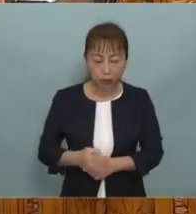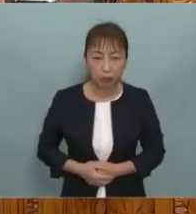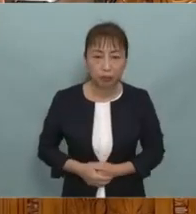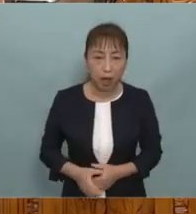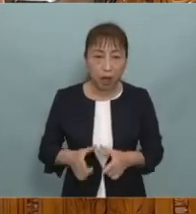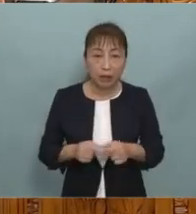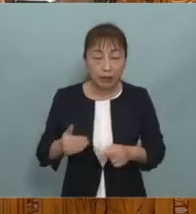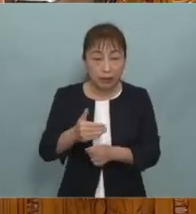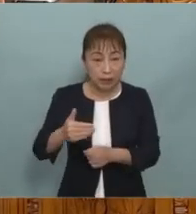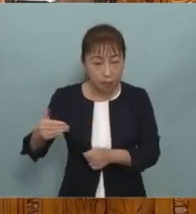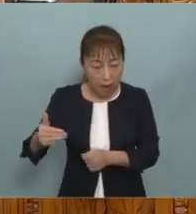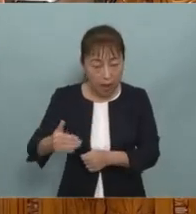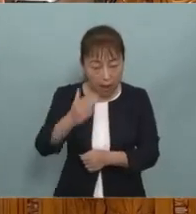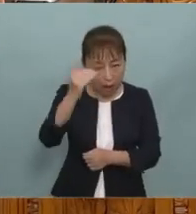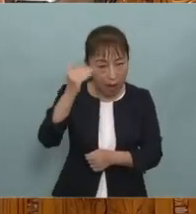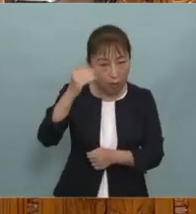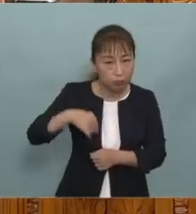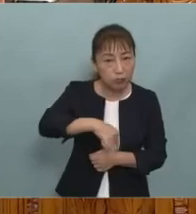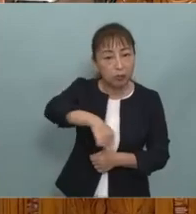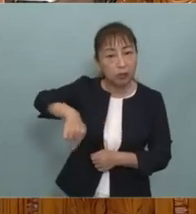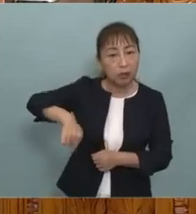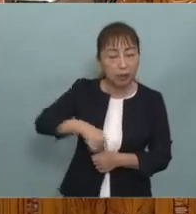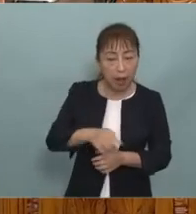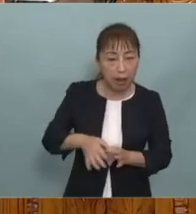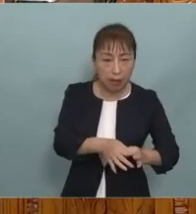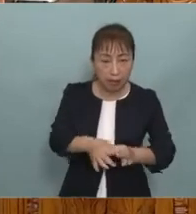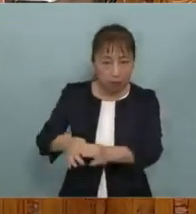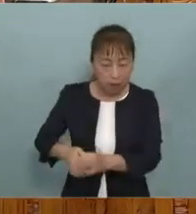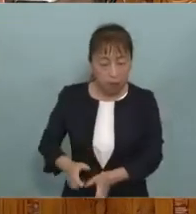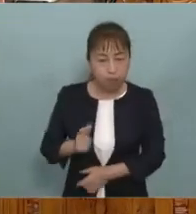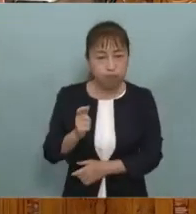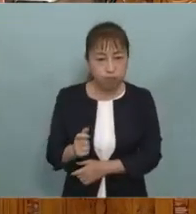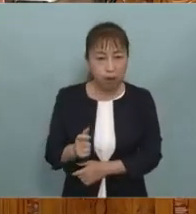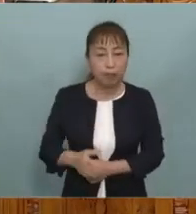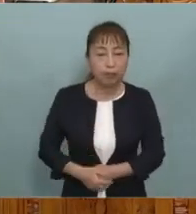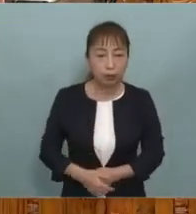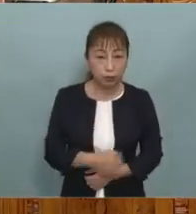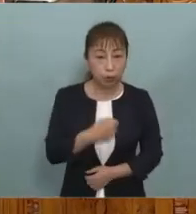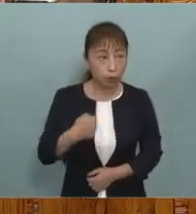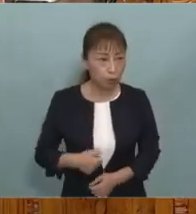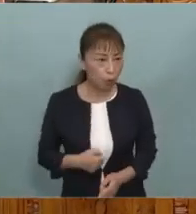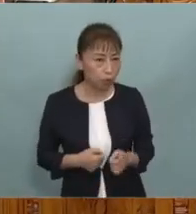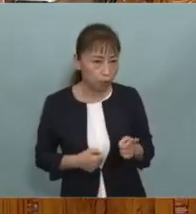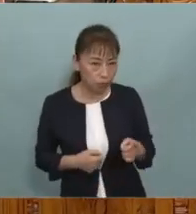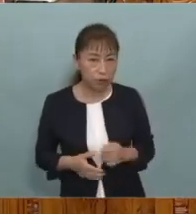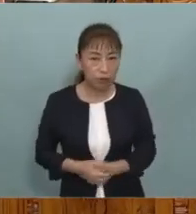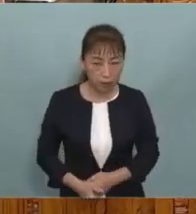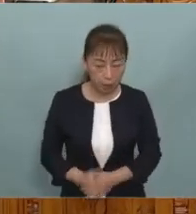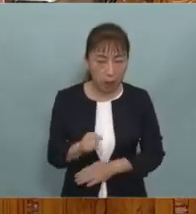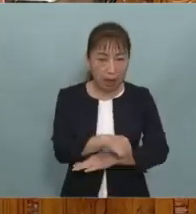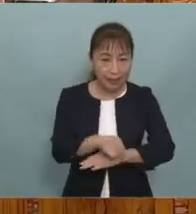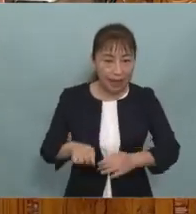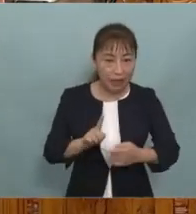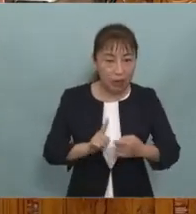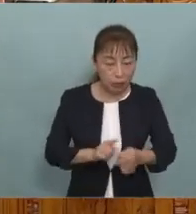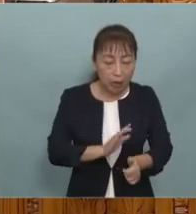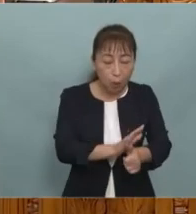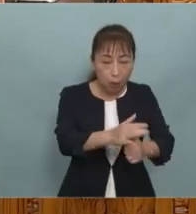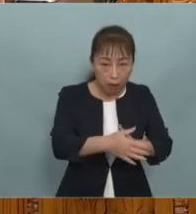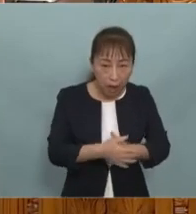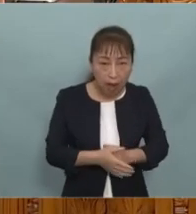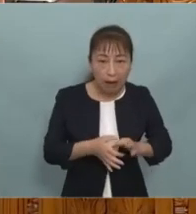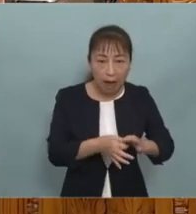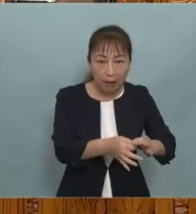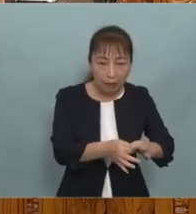日米間で一層緊密に連携していきます中国に対しては戦略的を